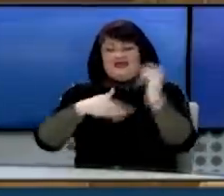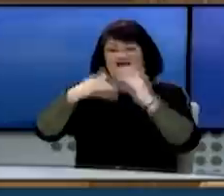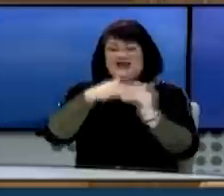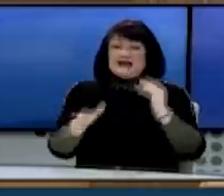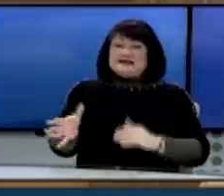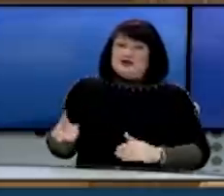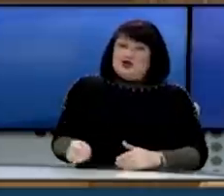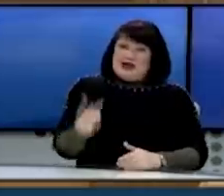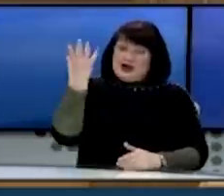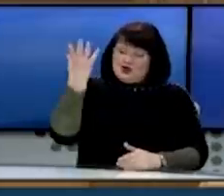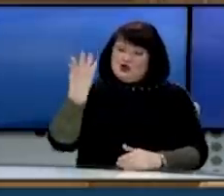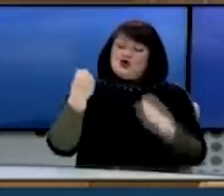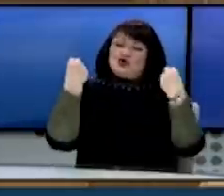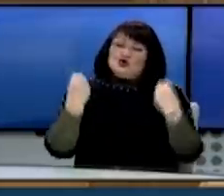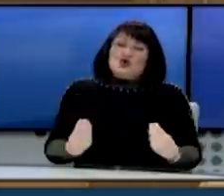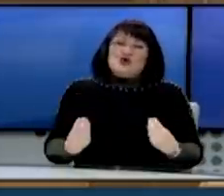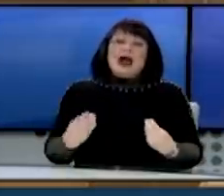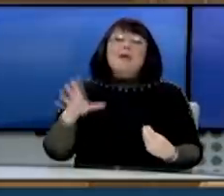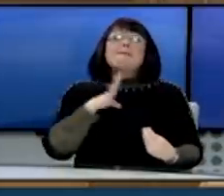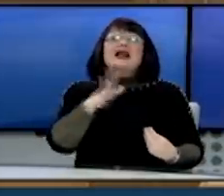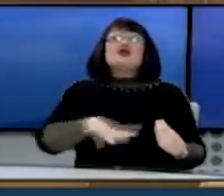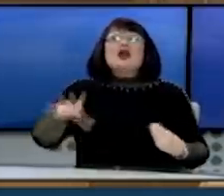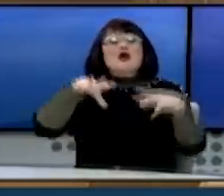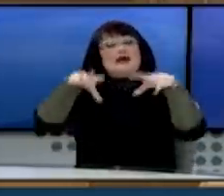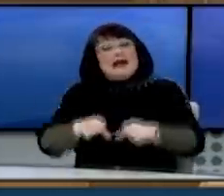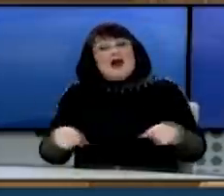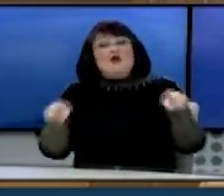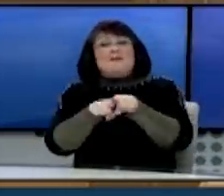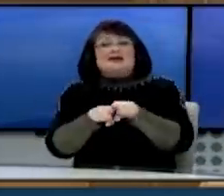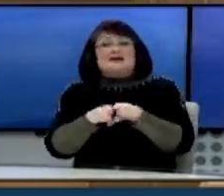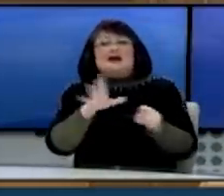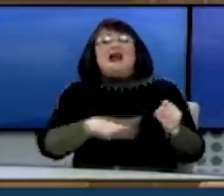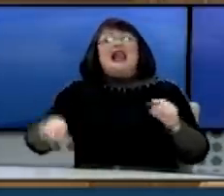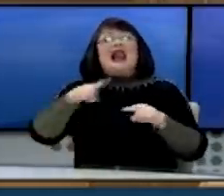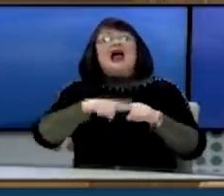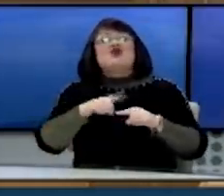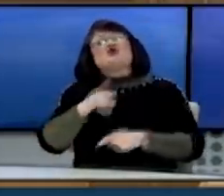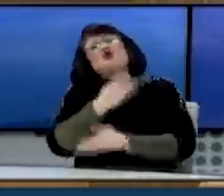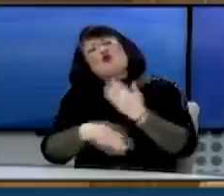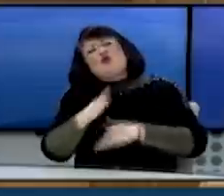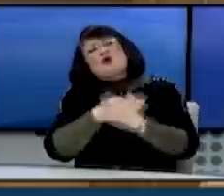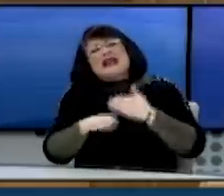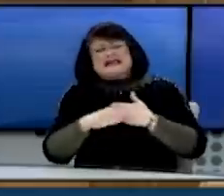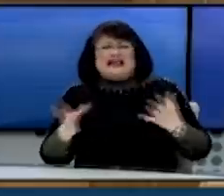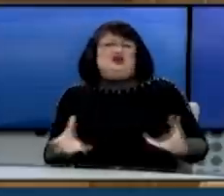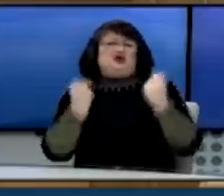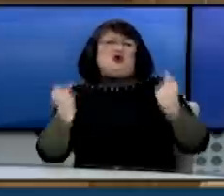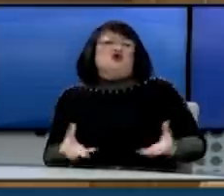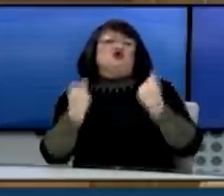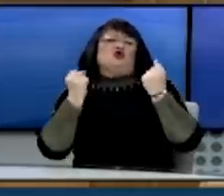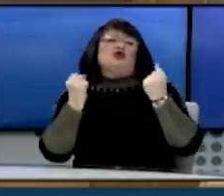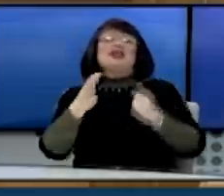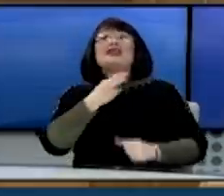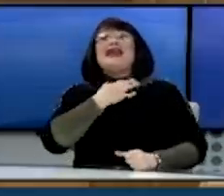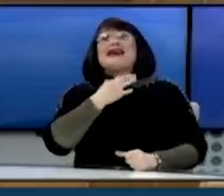το καινούριο, με τον ίδιο το λαό κυρίαρχο. Ο ελληνικός λαός έχει κουραστεί πλέον από σωτήρες, δεν